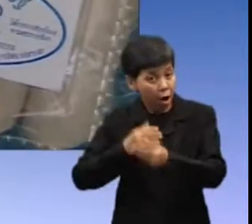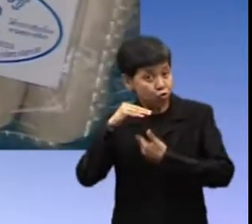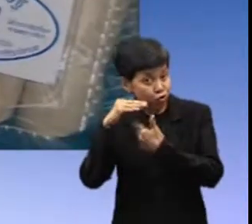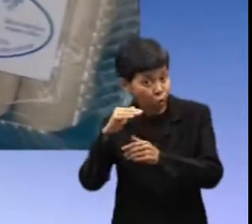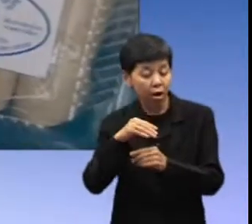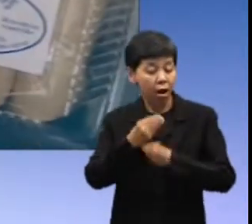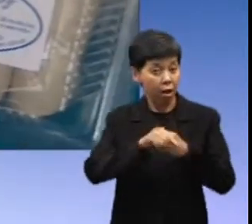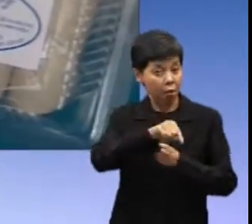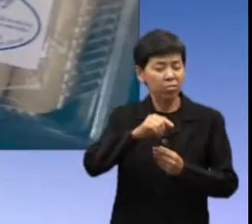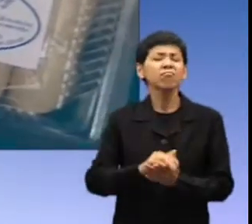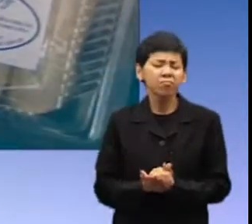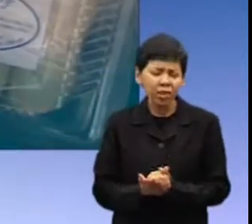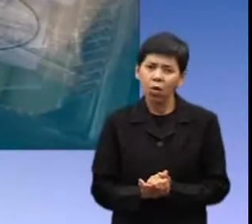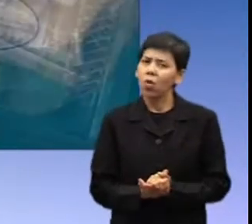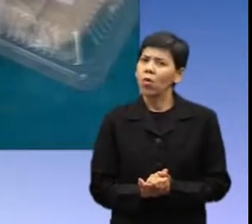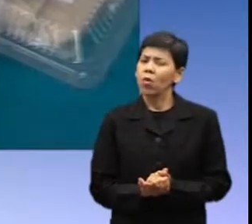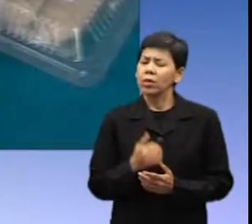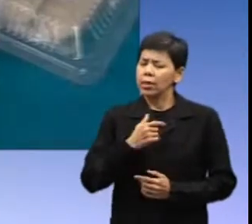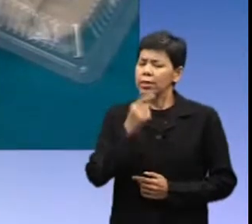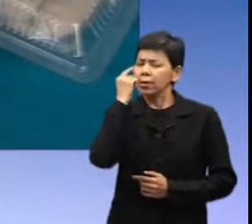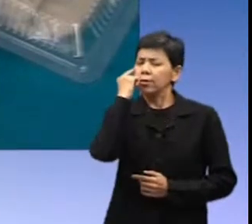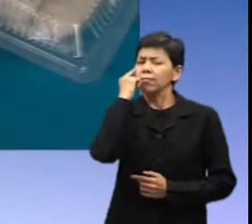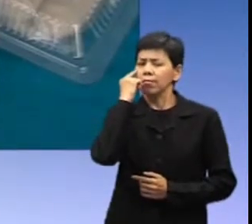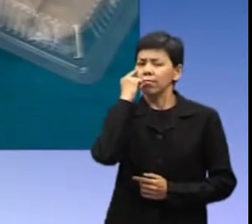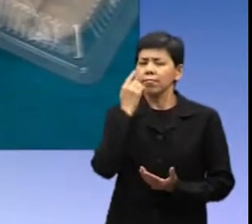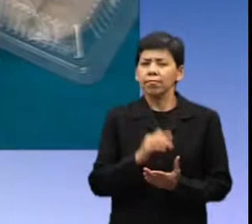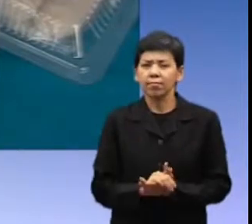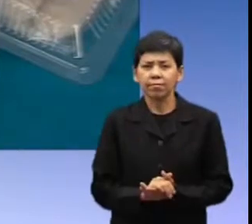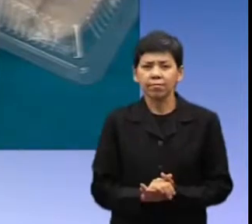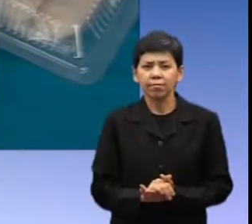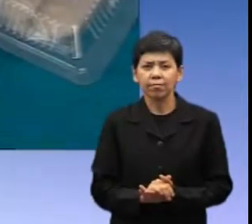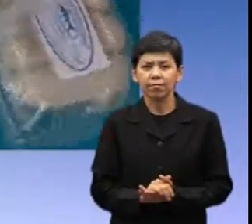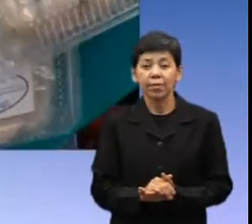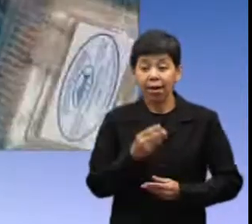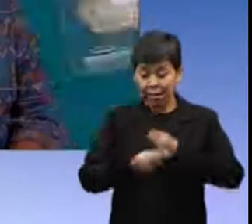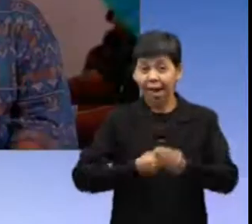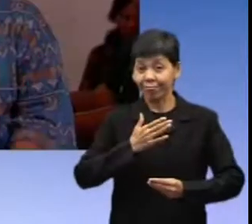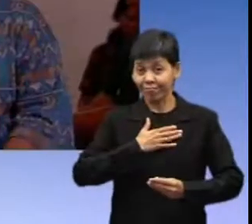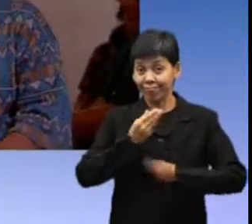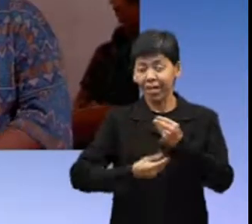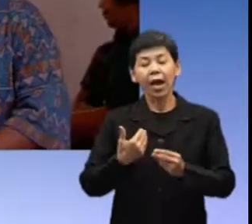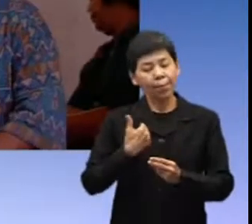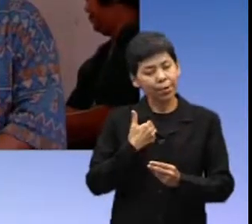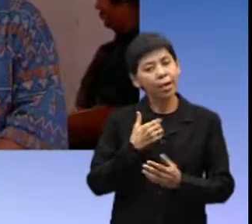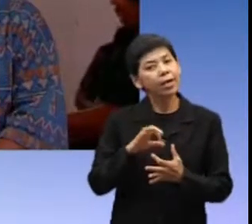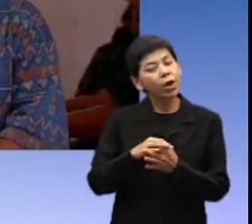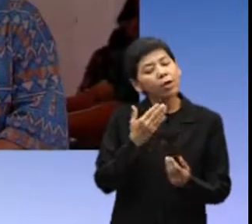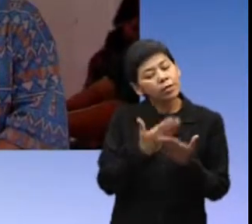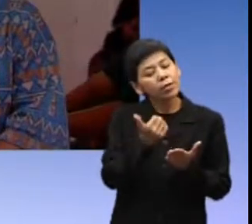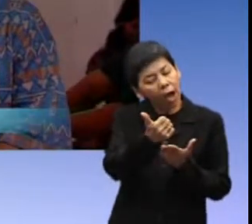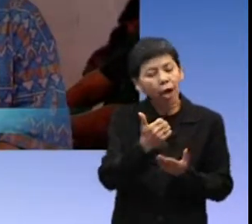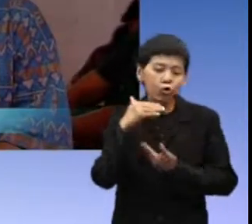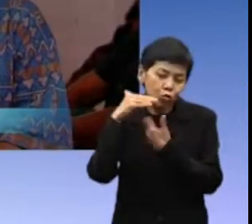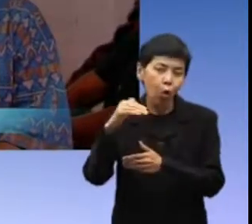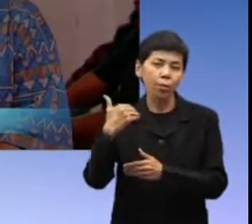าดและการจำหน่ายคุณผู้ชมจะต้องมั่นใจแน่นอนครับ การจำหน่ายของเราก็จะมีทั้งปีกทั้งส่งนะ